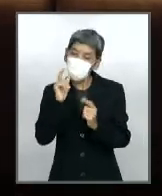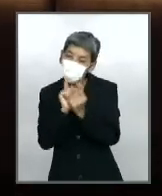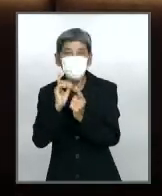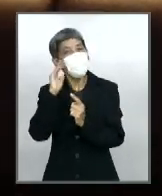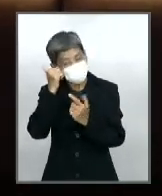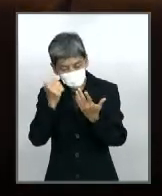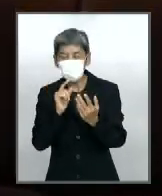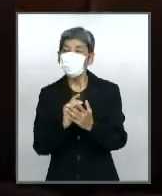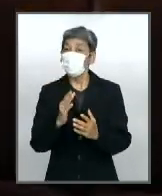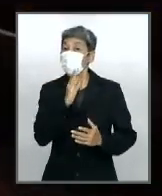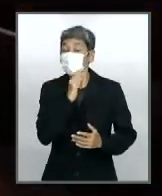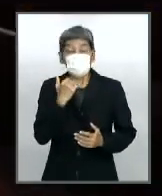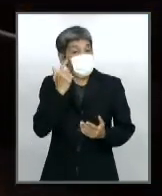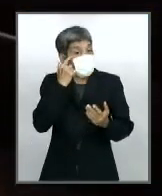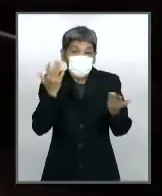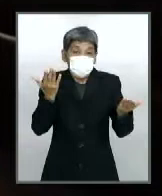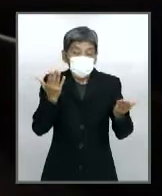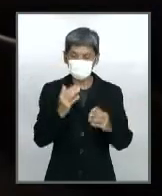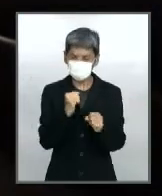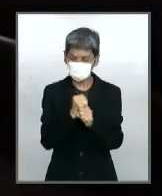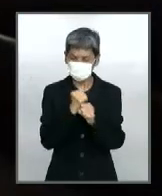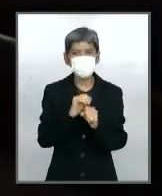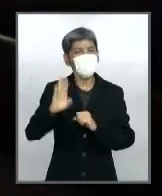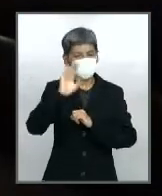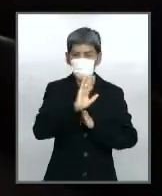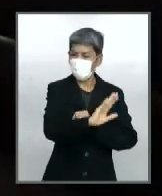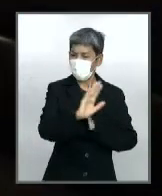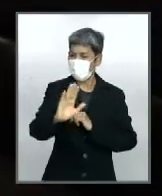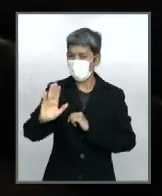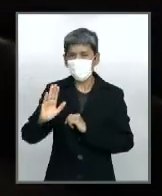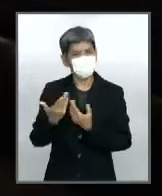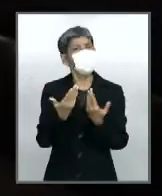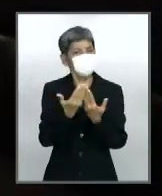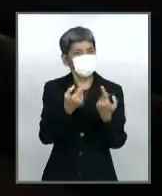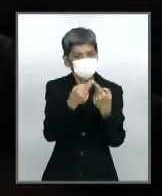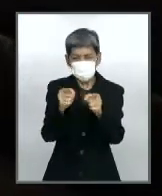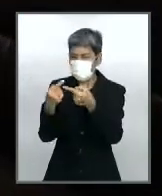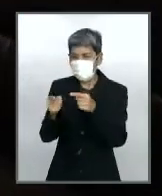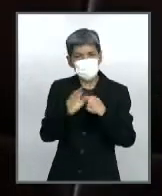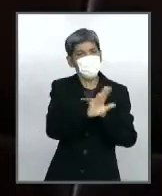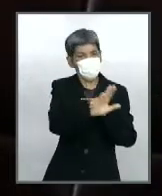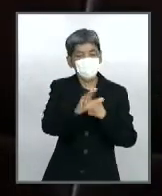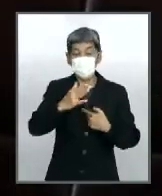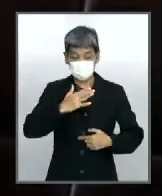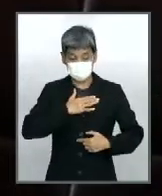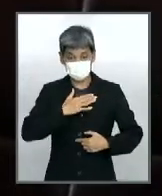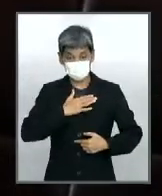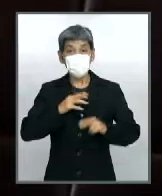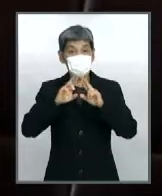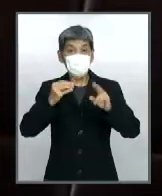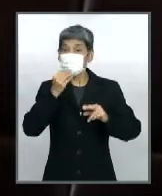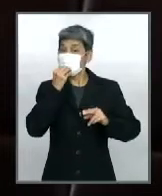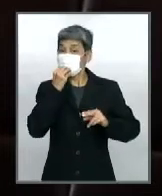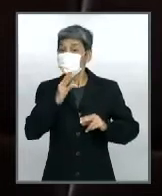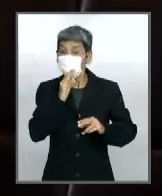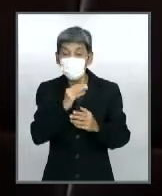ได้อยู่กับคุณพ่อคุณแม่ได้แต่ว่าเราก็ไม่รู้เนาะเพราะว่าเนื้องานแต่ละบริษัทเนี้ยแต่ละองค์กรก็จะไม่เหมือนกันอย่างแบบของอยู่เป็นร้